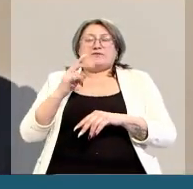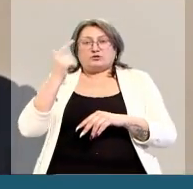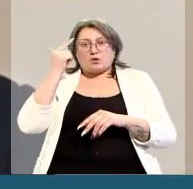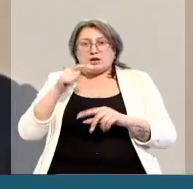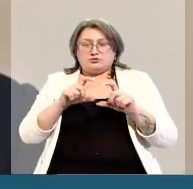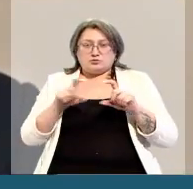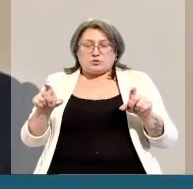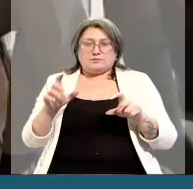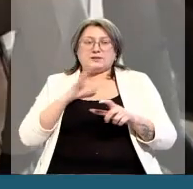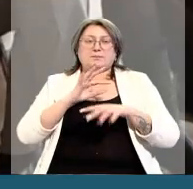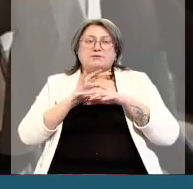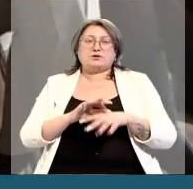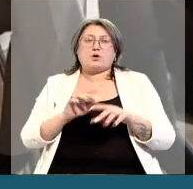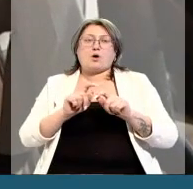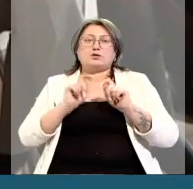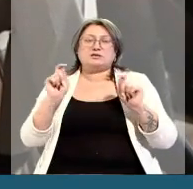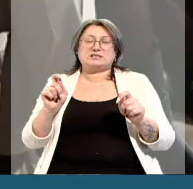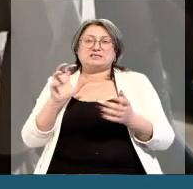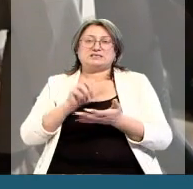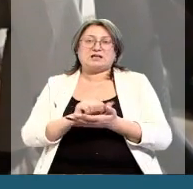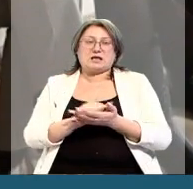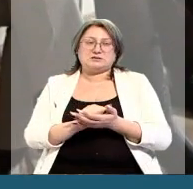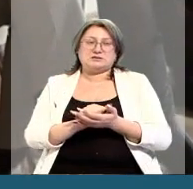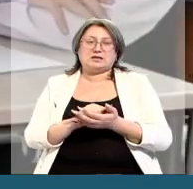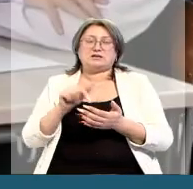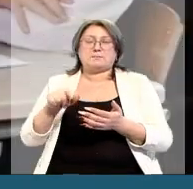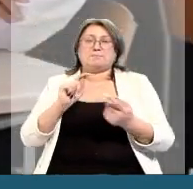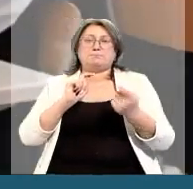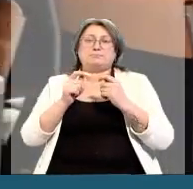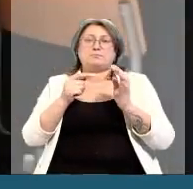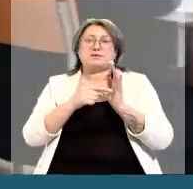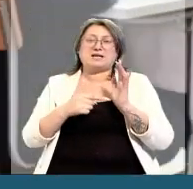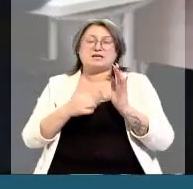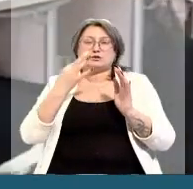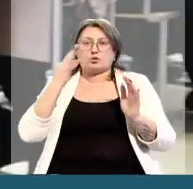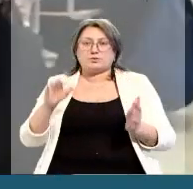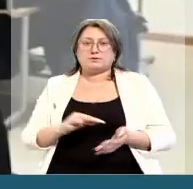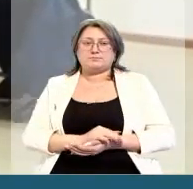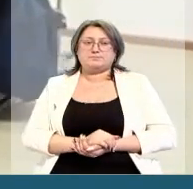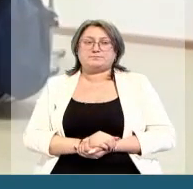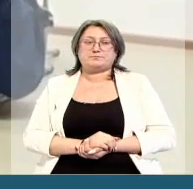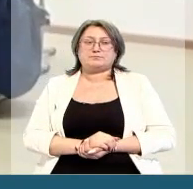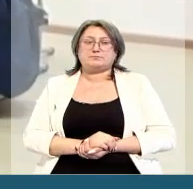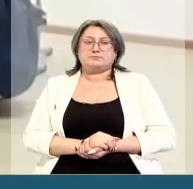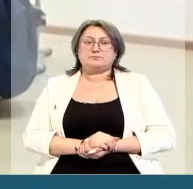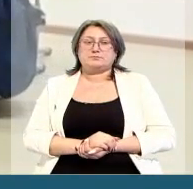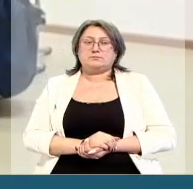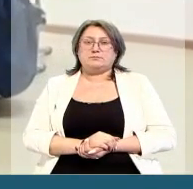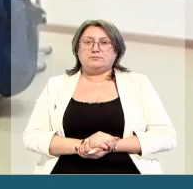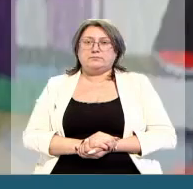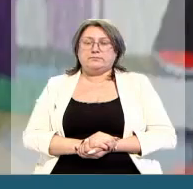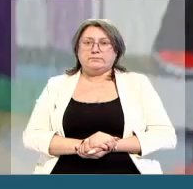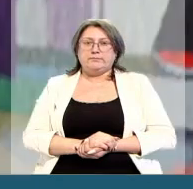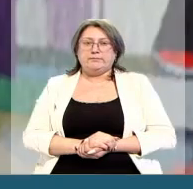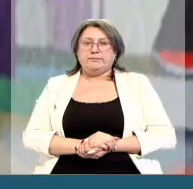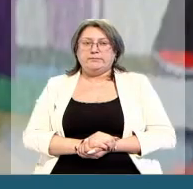қаласы Назарбаев зияткерлік мектебінің ең үздік көшбасшы педагогтер келді. Ашық сабақ ұйымдастырылып, олар өзара тәжірибе